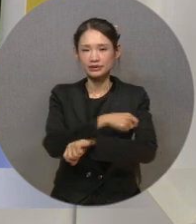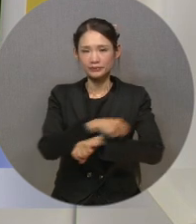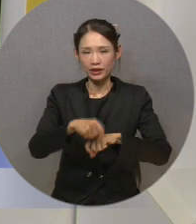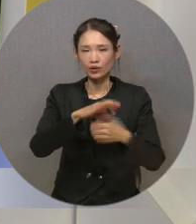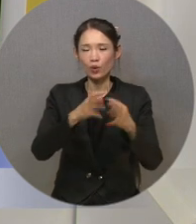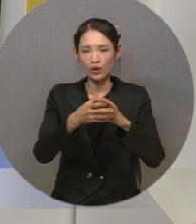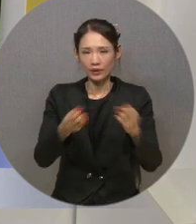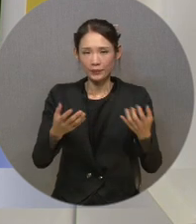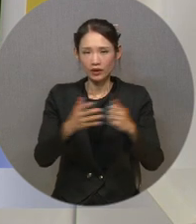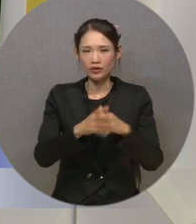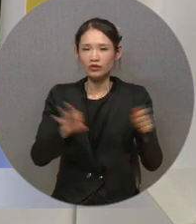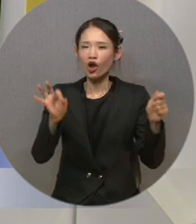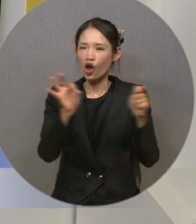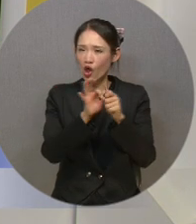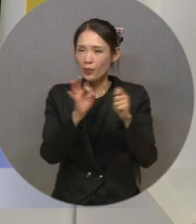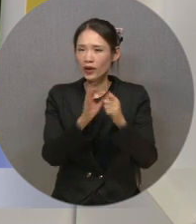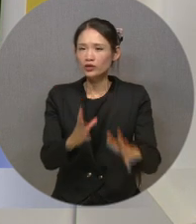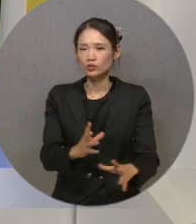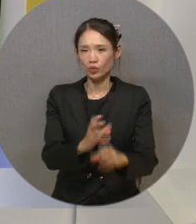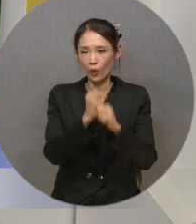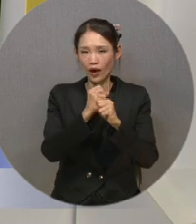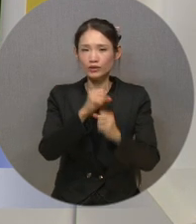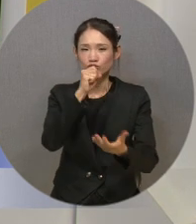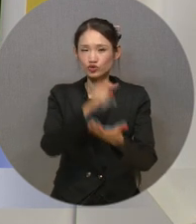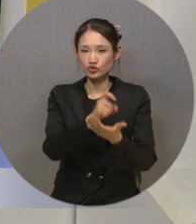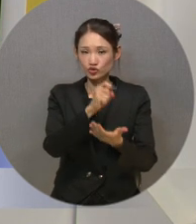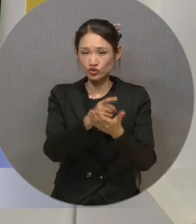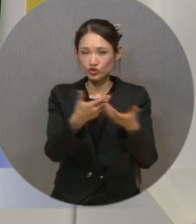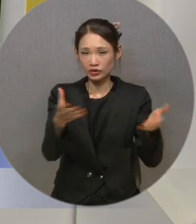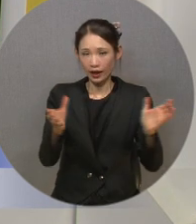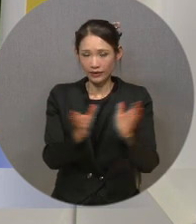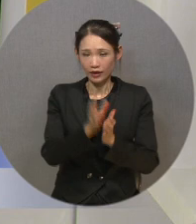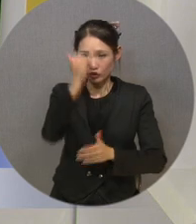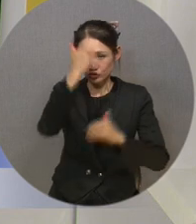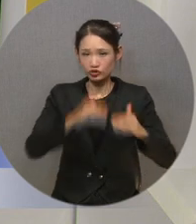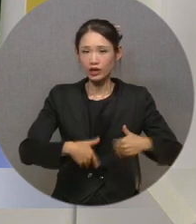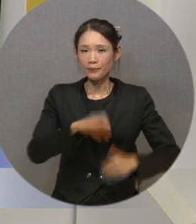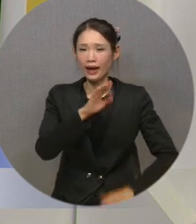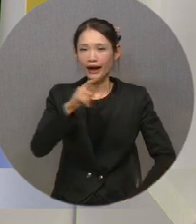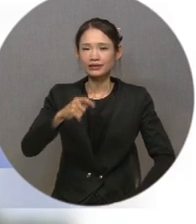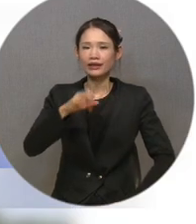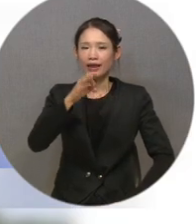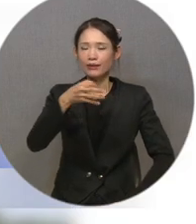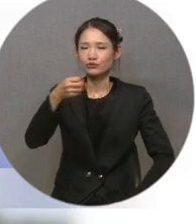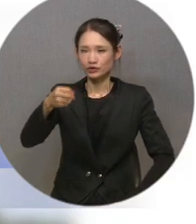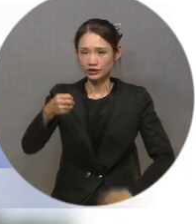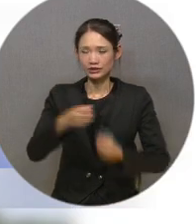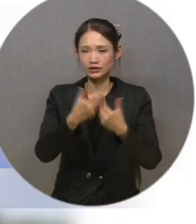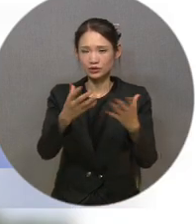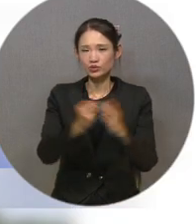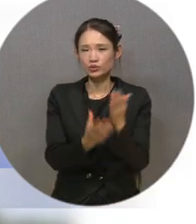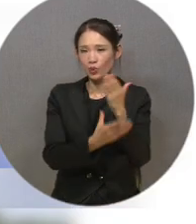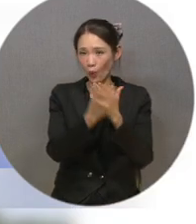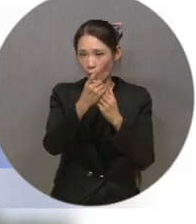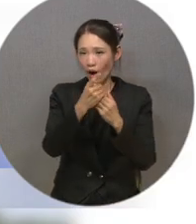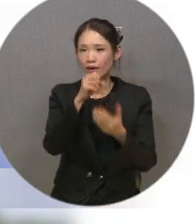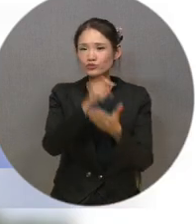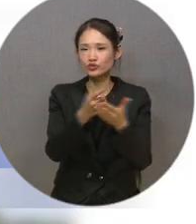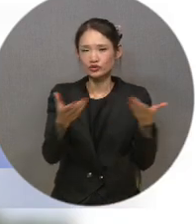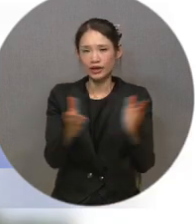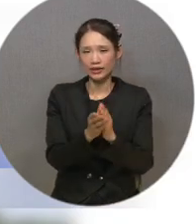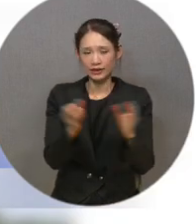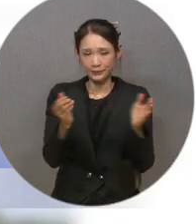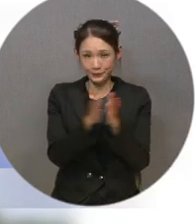컵의 10번째 통합축구단에 충남 아산 FC 통합축구단이 창단했습니다. 통합축구는